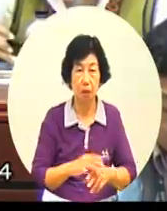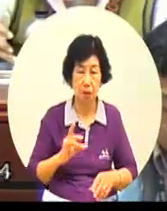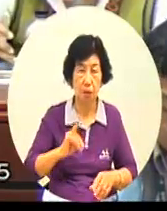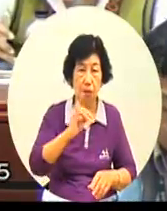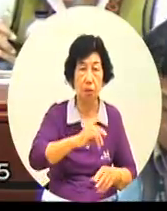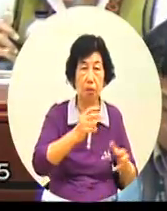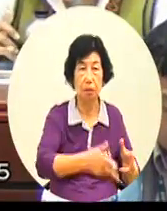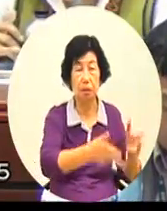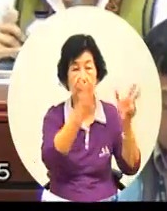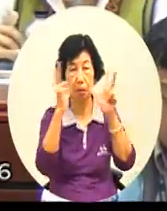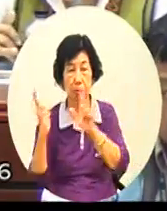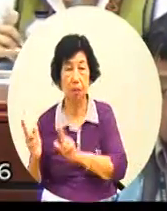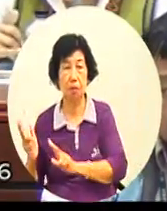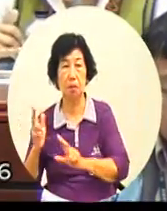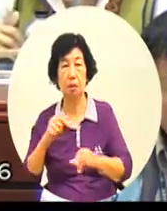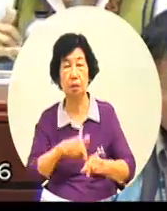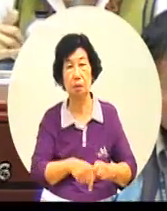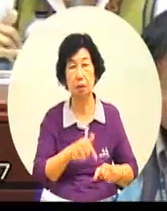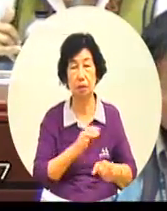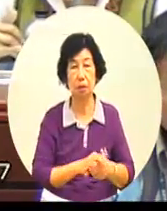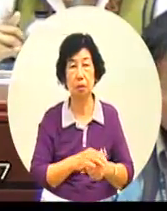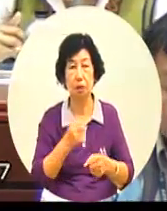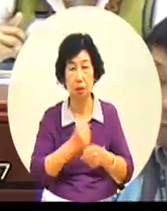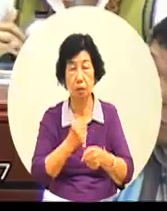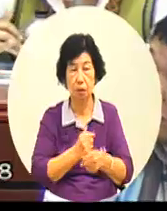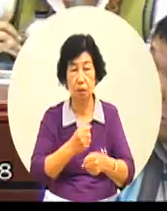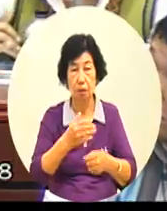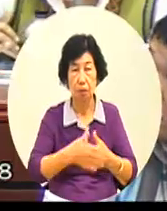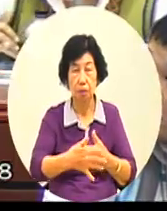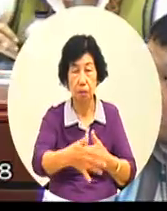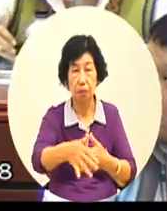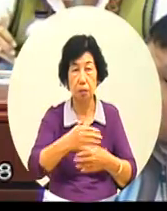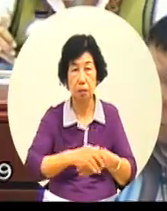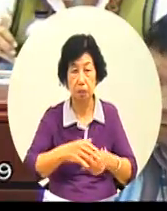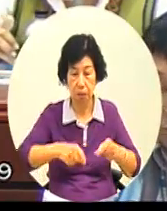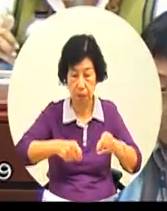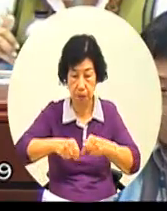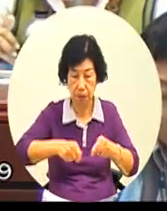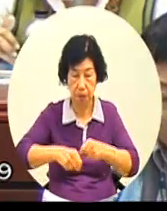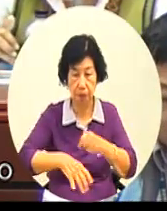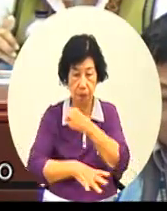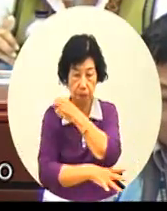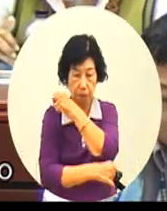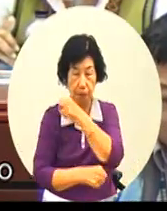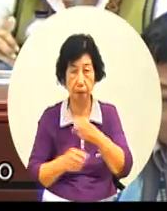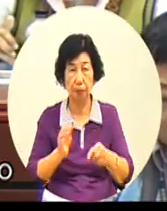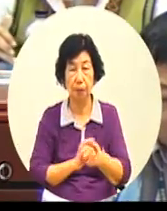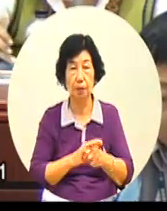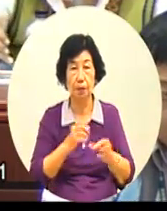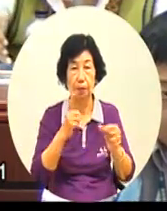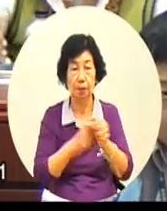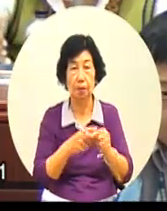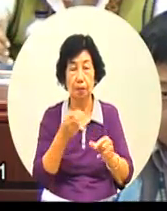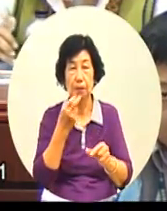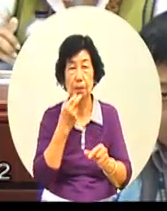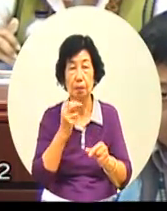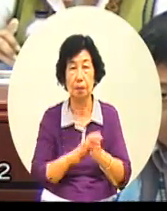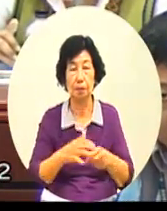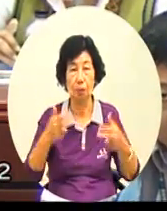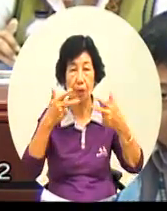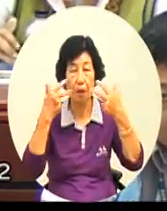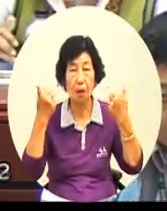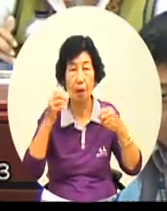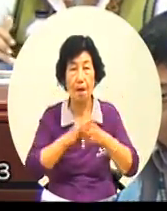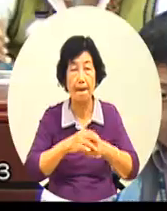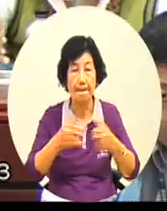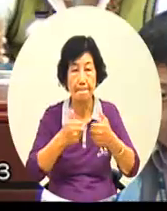在追踪啊。那我们把这个计划基本设计呢，已经由中央研明会转到公共工程委员会，